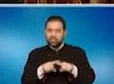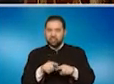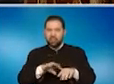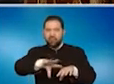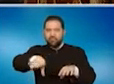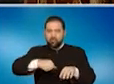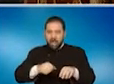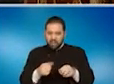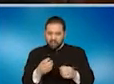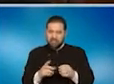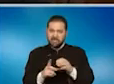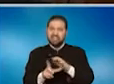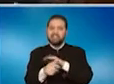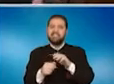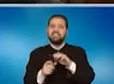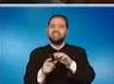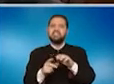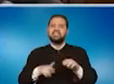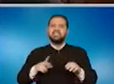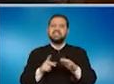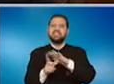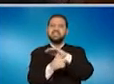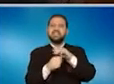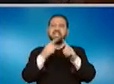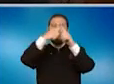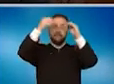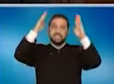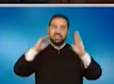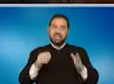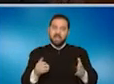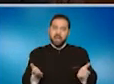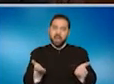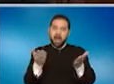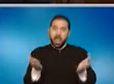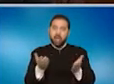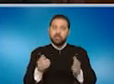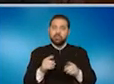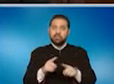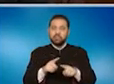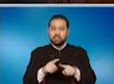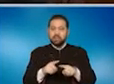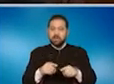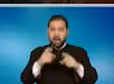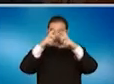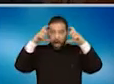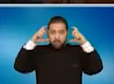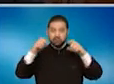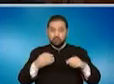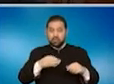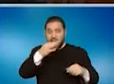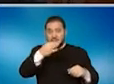ale bătrânului episcop, îl aduce împreună cu Sfintele Vase. Și spune: părinte, am prins